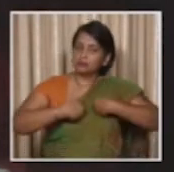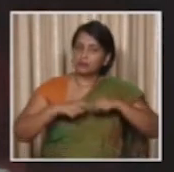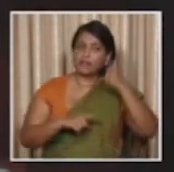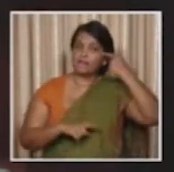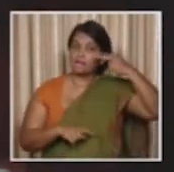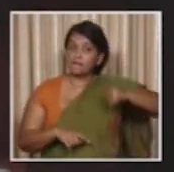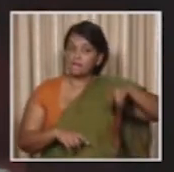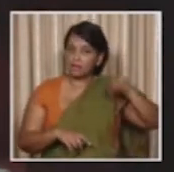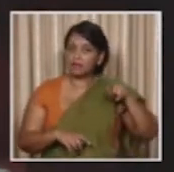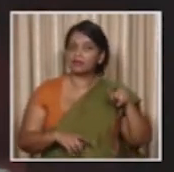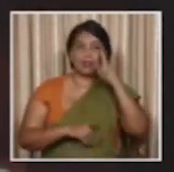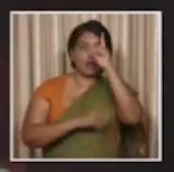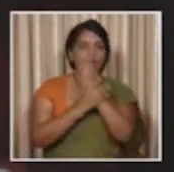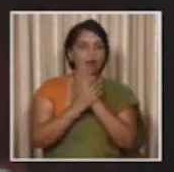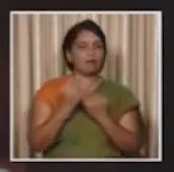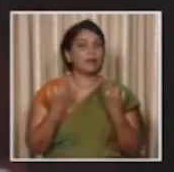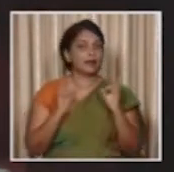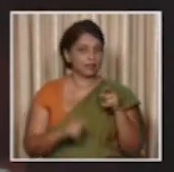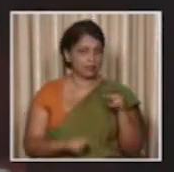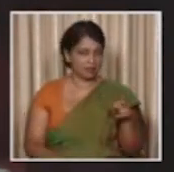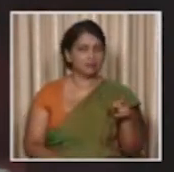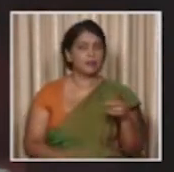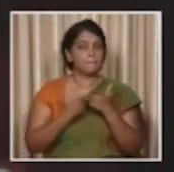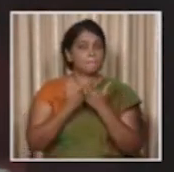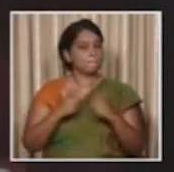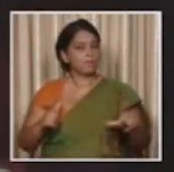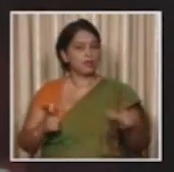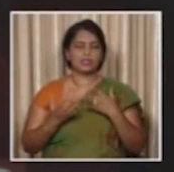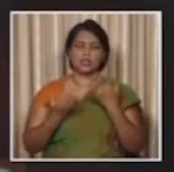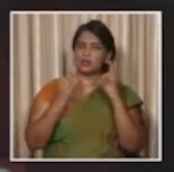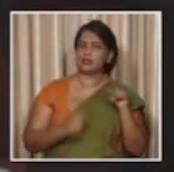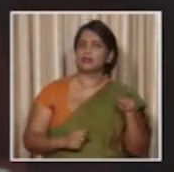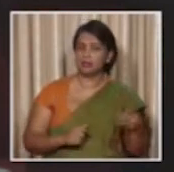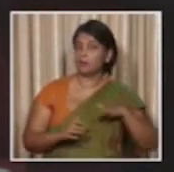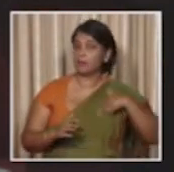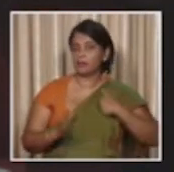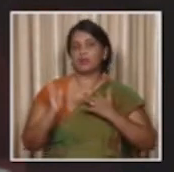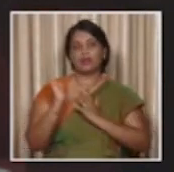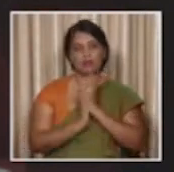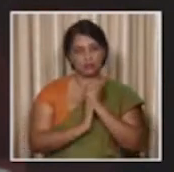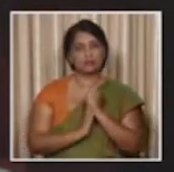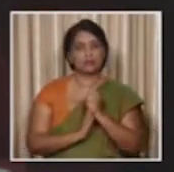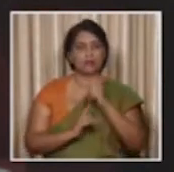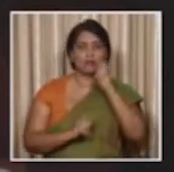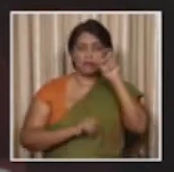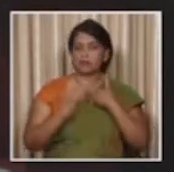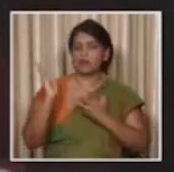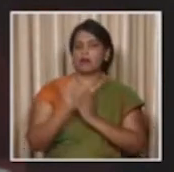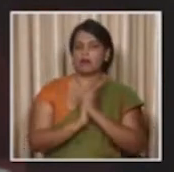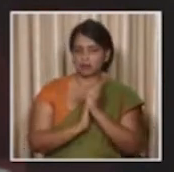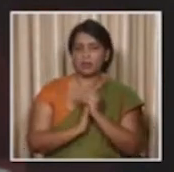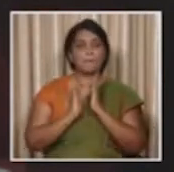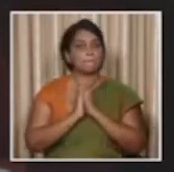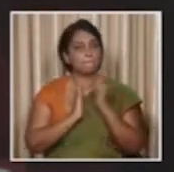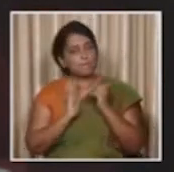विश्वास करण आगमिक निधसति बिनो भाषण निधसति बिनो एक मूलिक ऐतिहा एक मानव ऐतिहा